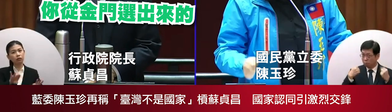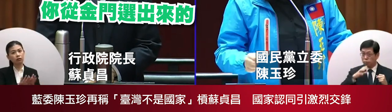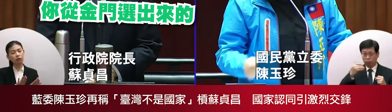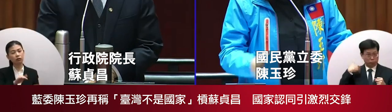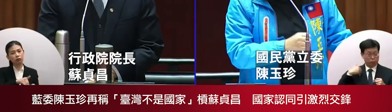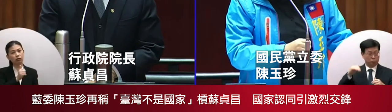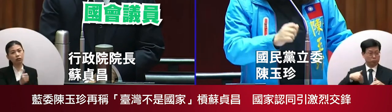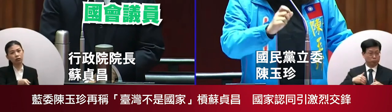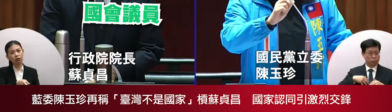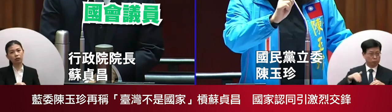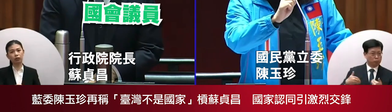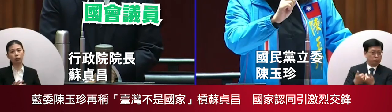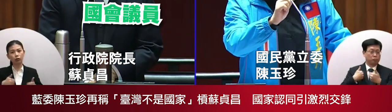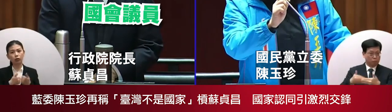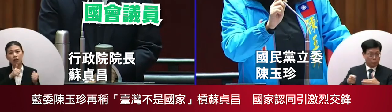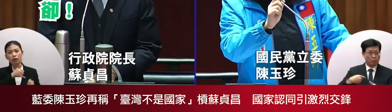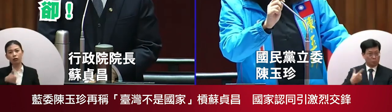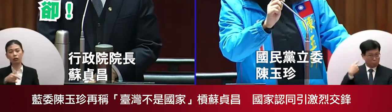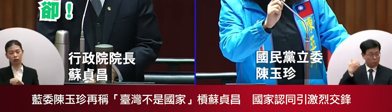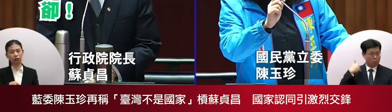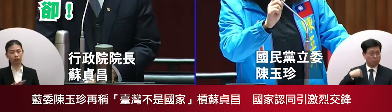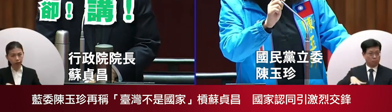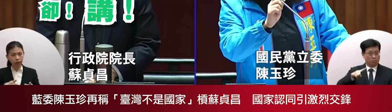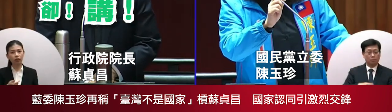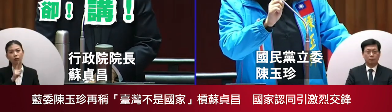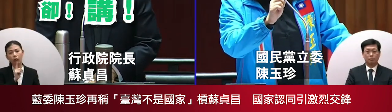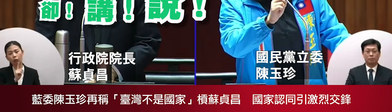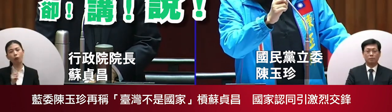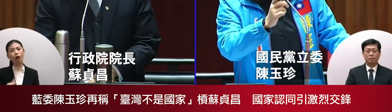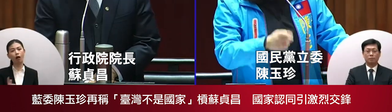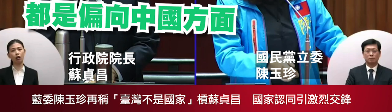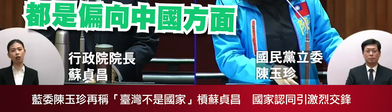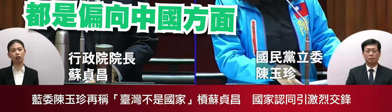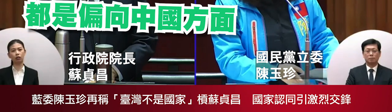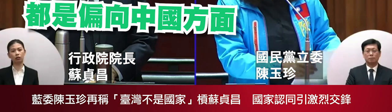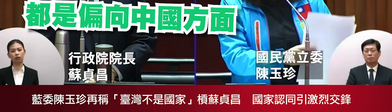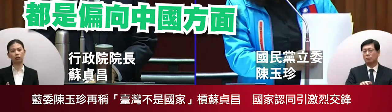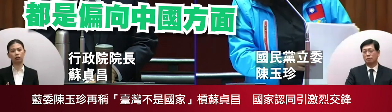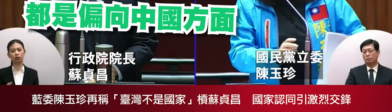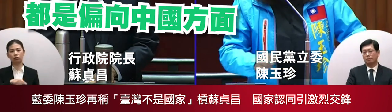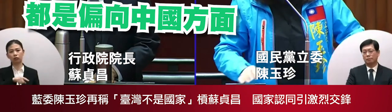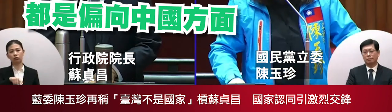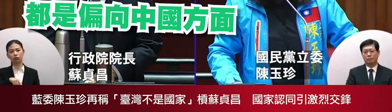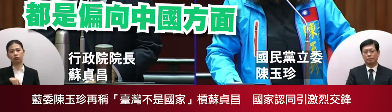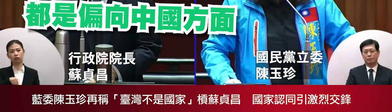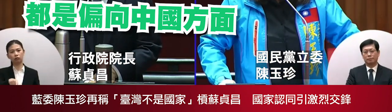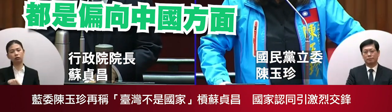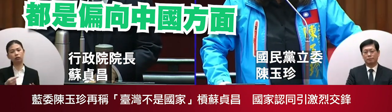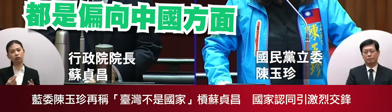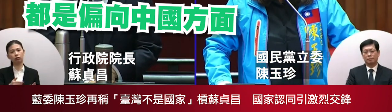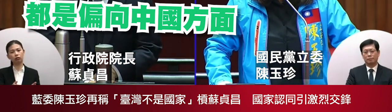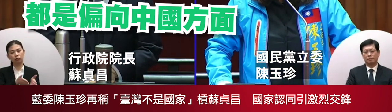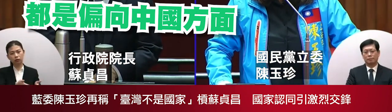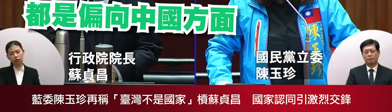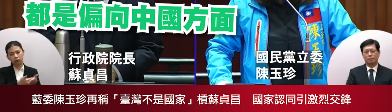的前线，这一点不用你告诉我。 国会议员却讲说， 你今天 偏向